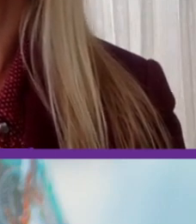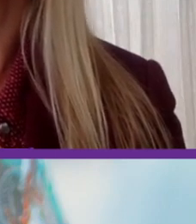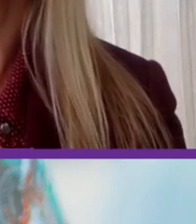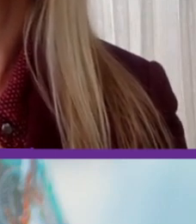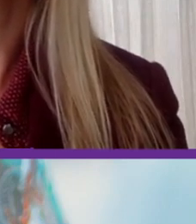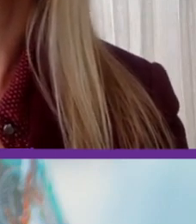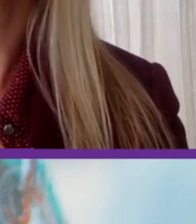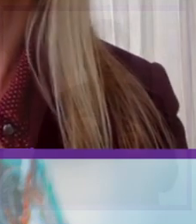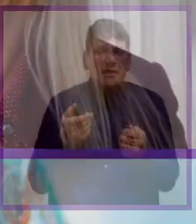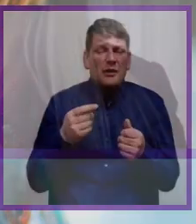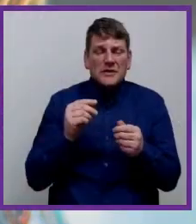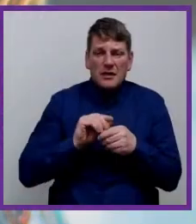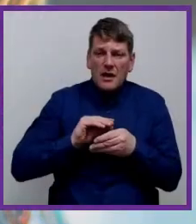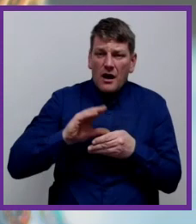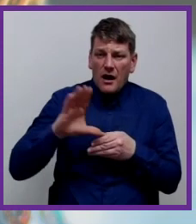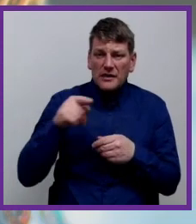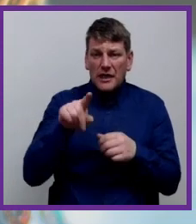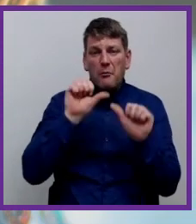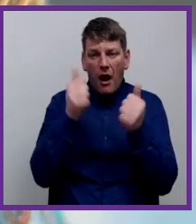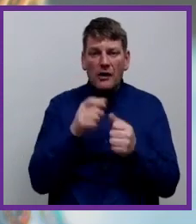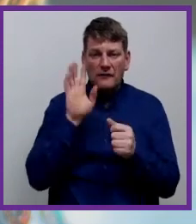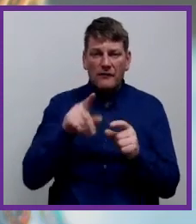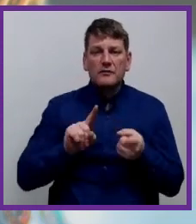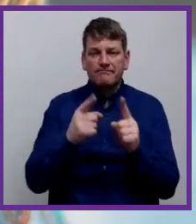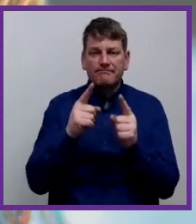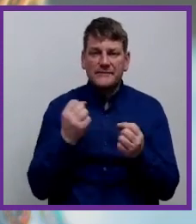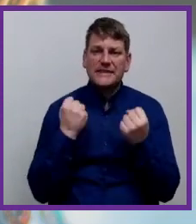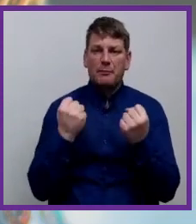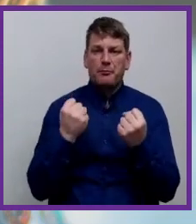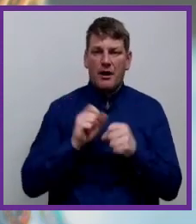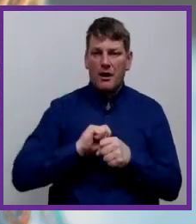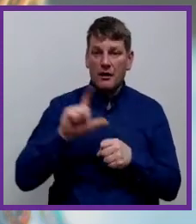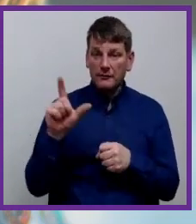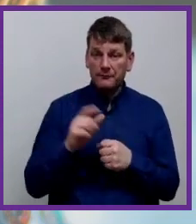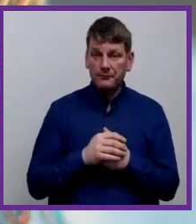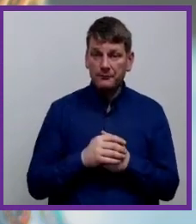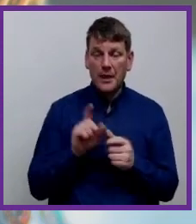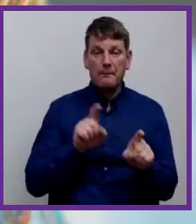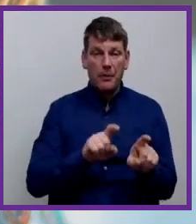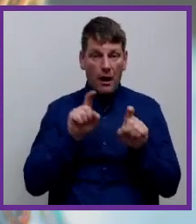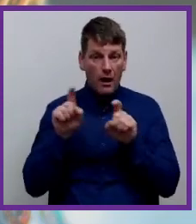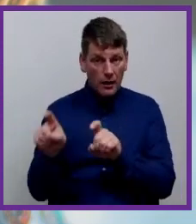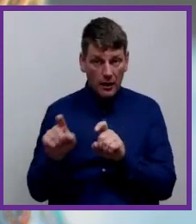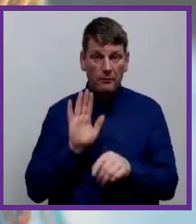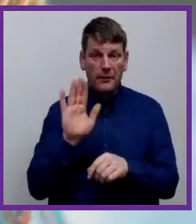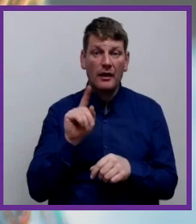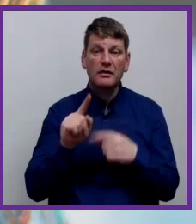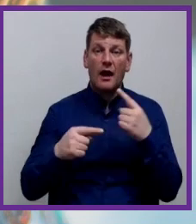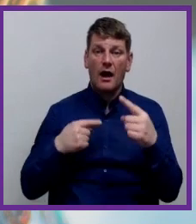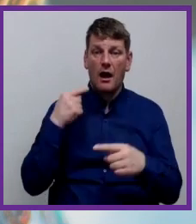saspringzinājums krājas, tad jā, tad māksla var provocēt stiprāk. Un tā tad pārējot pie